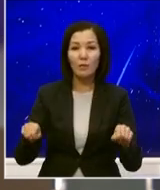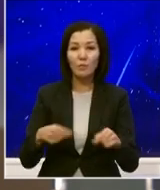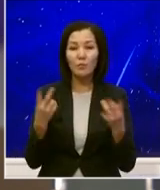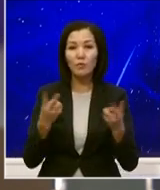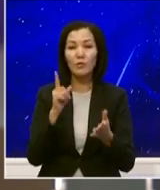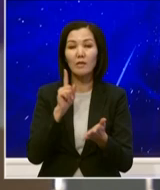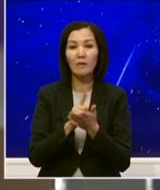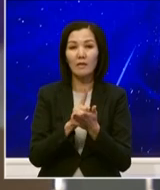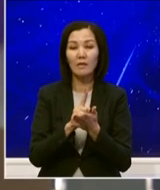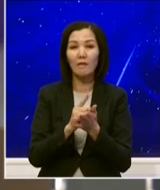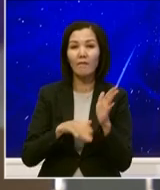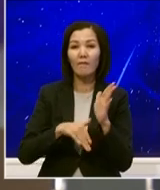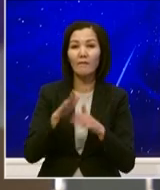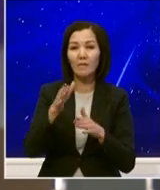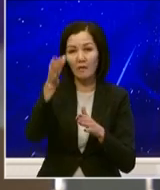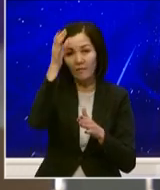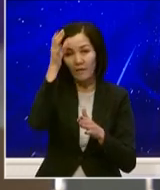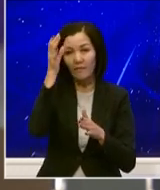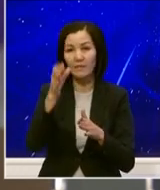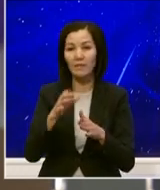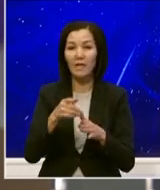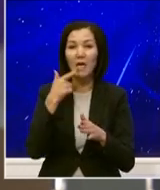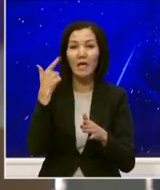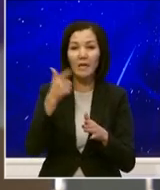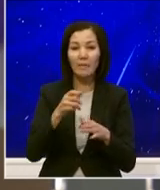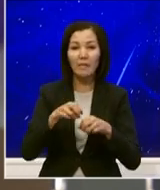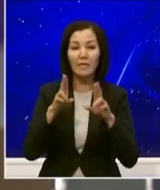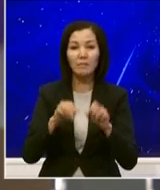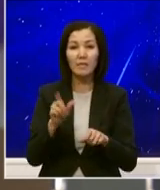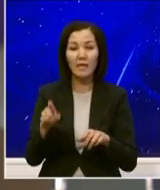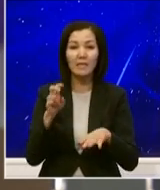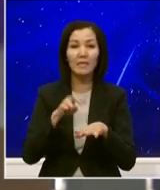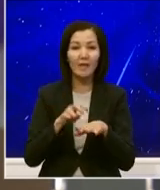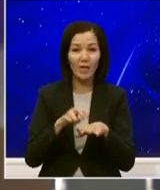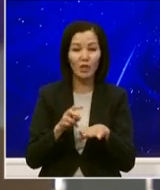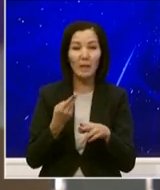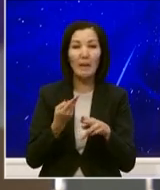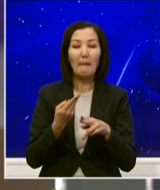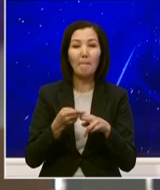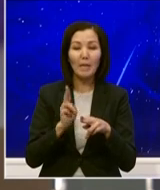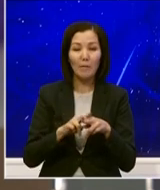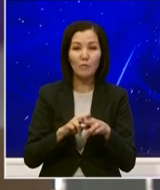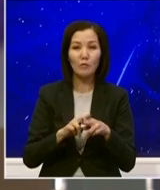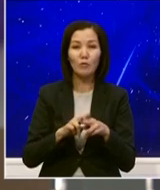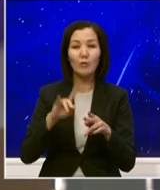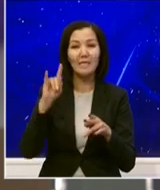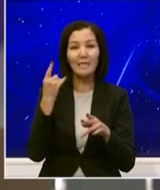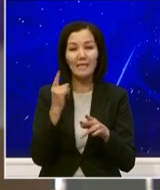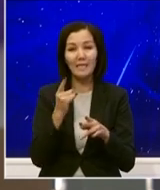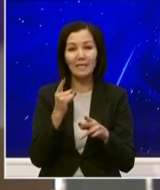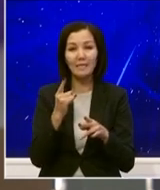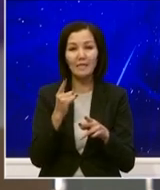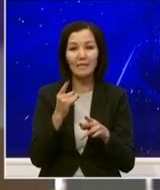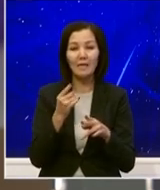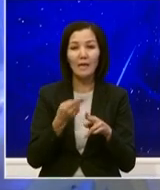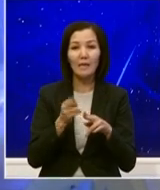быть квалифицированные, грамотные специалисты. Потому что это дети с крайне низкой